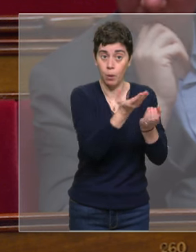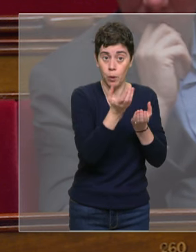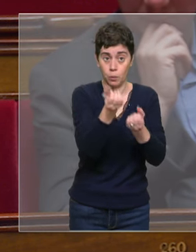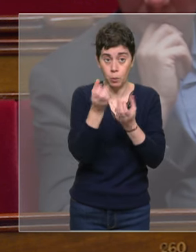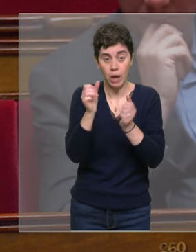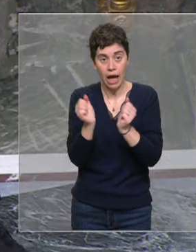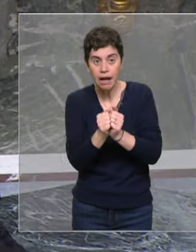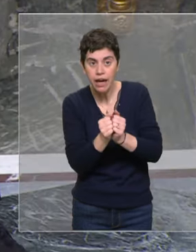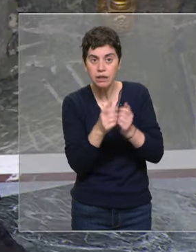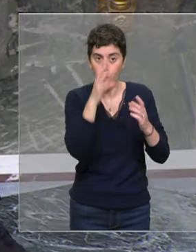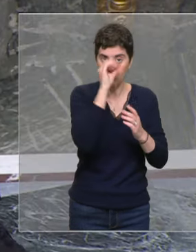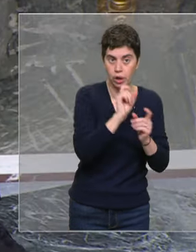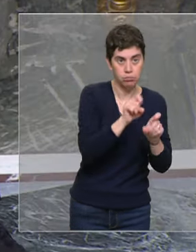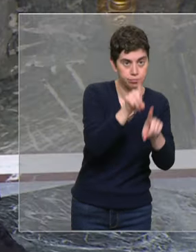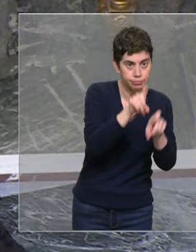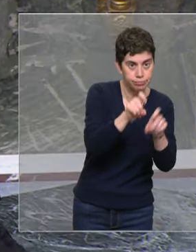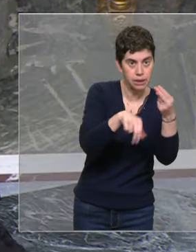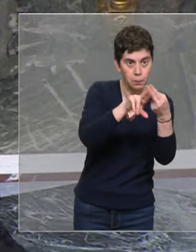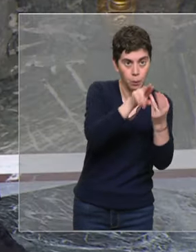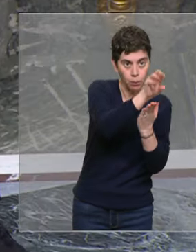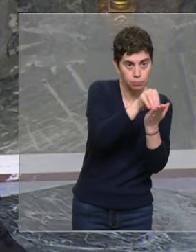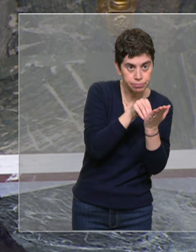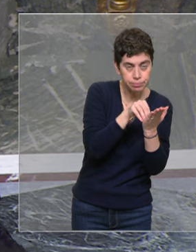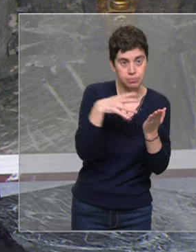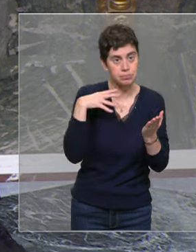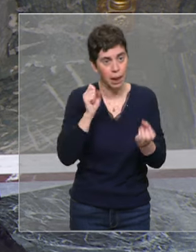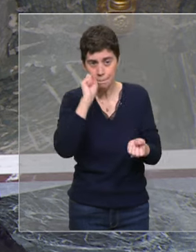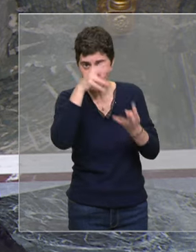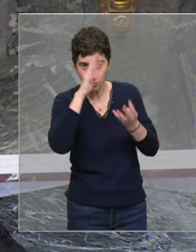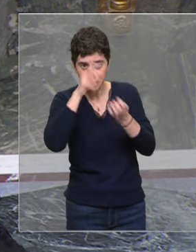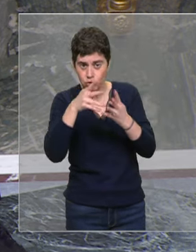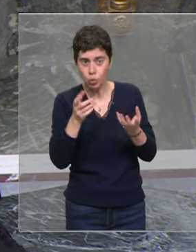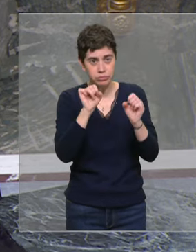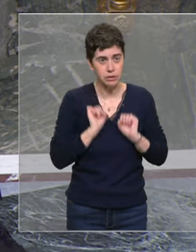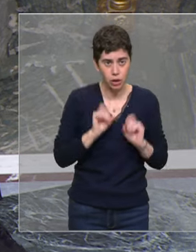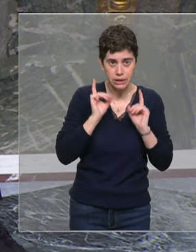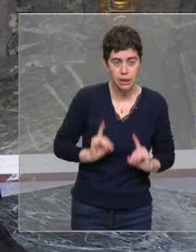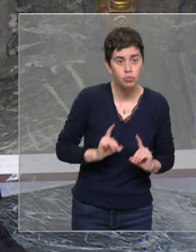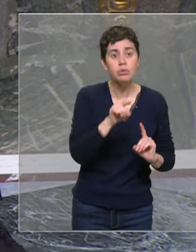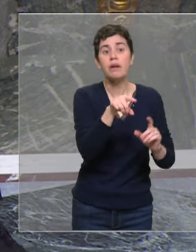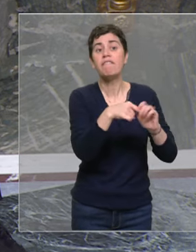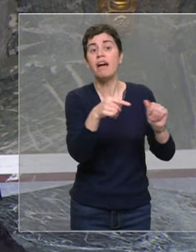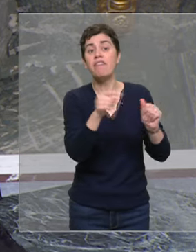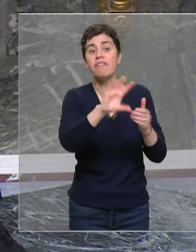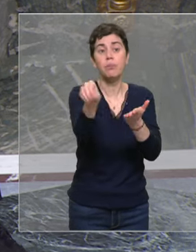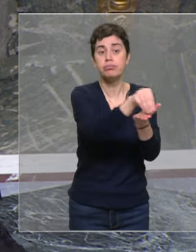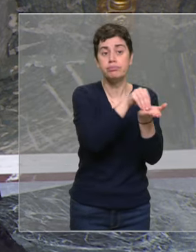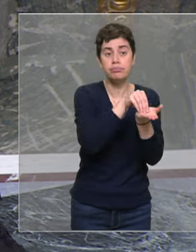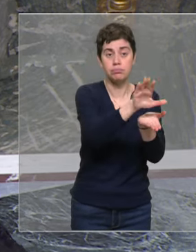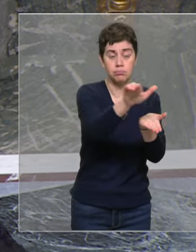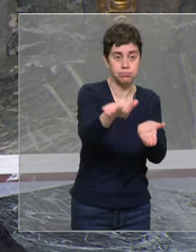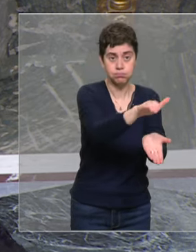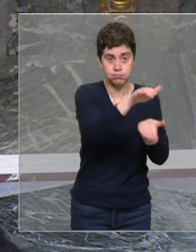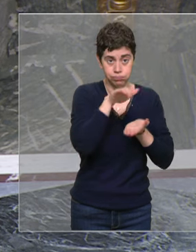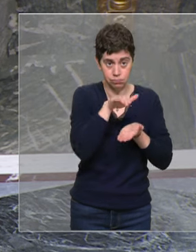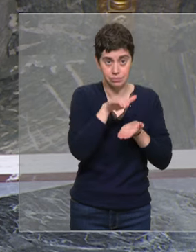interprofessions, travailler sur la base aussi de toutes les missions parlementaires et faire en sorte que nous puissions, sur la base de vos travaux, cet